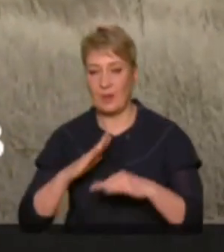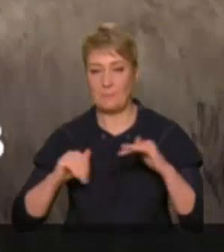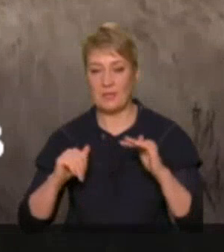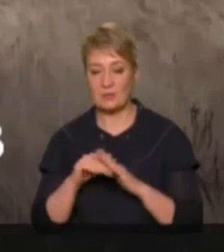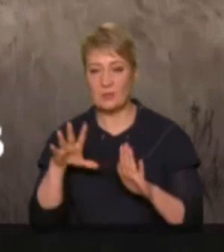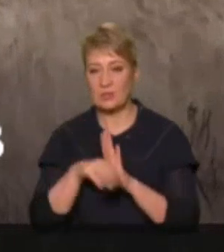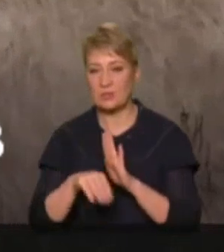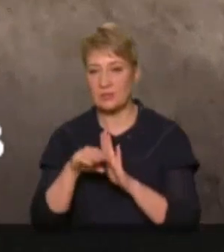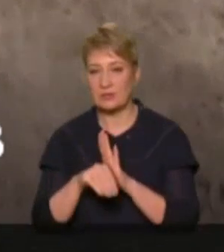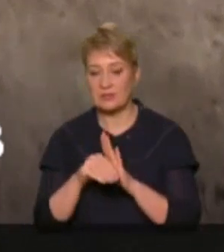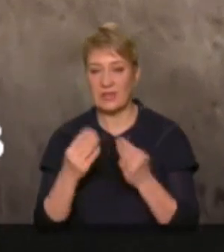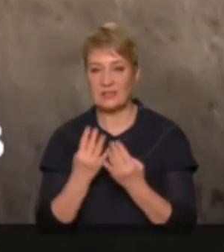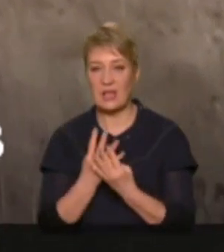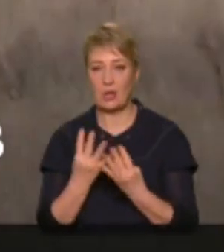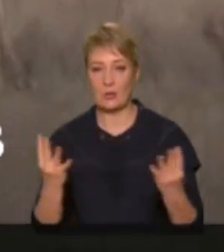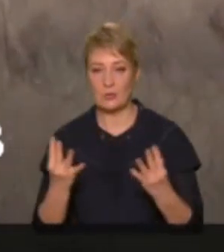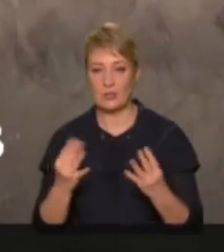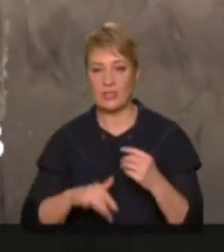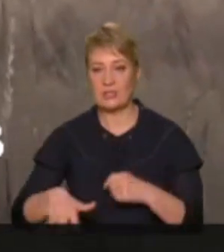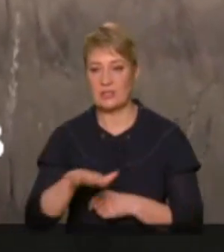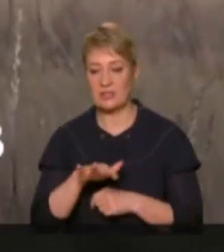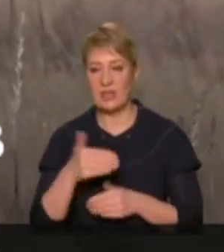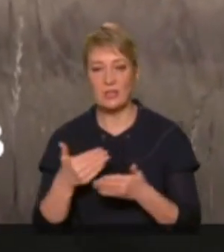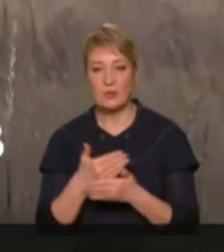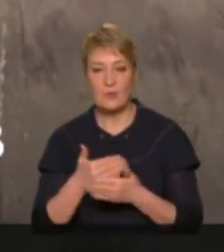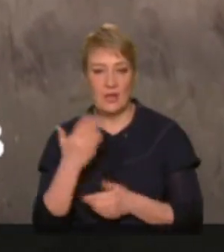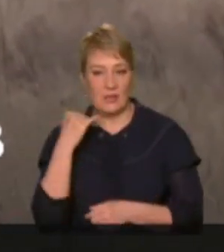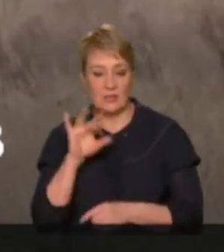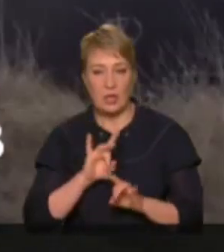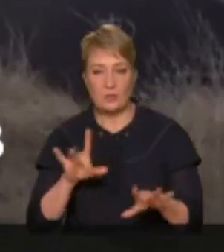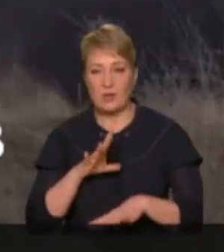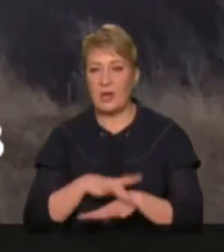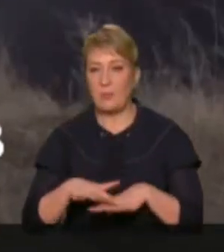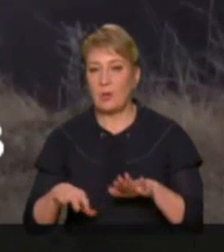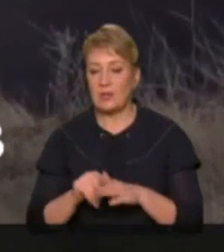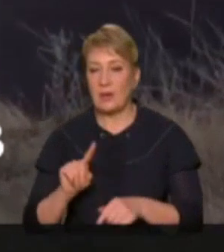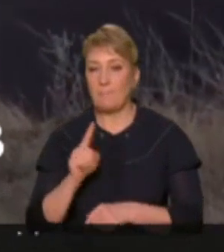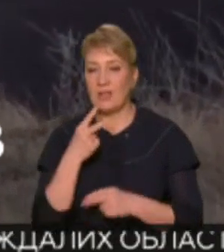застосування загороджувальних загонів не нова, про неї раніше розповідали полонені, проте це перші